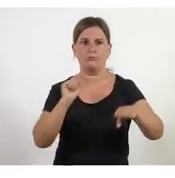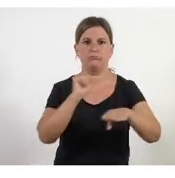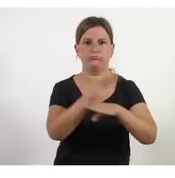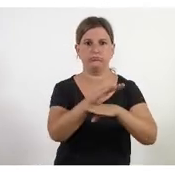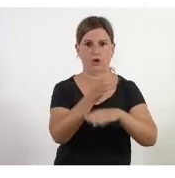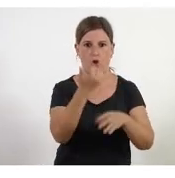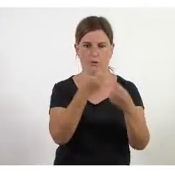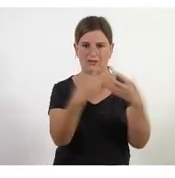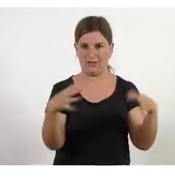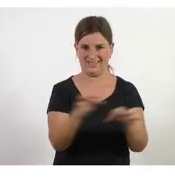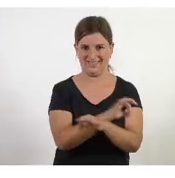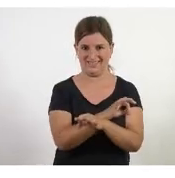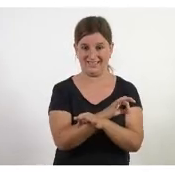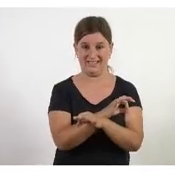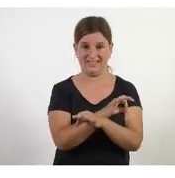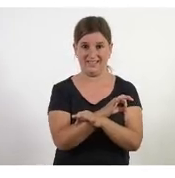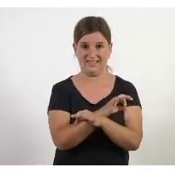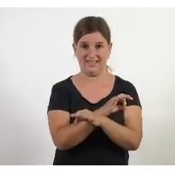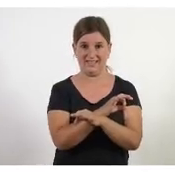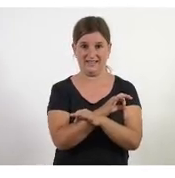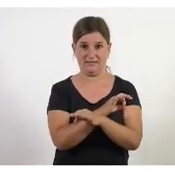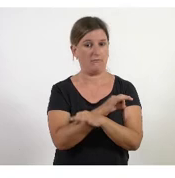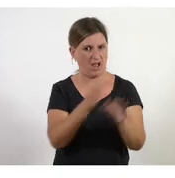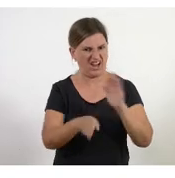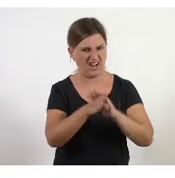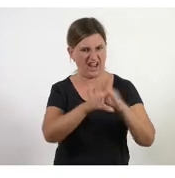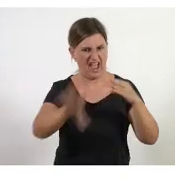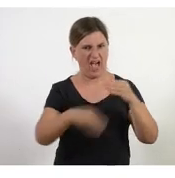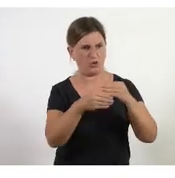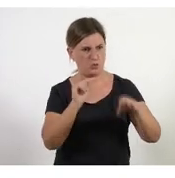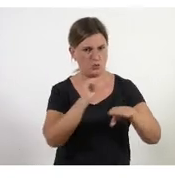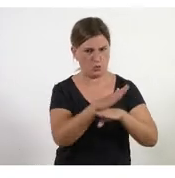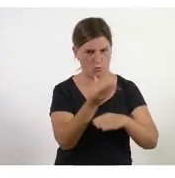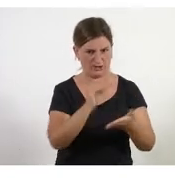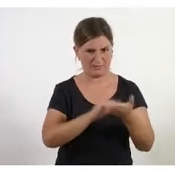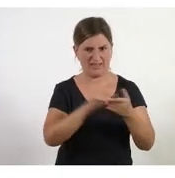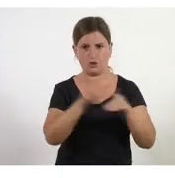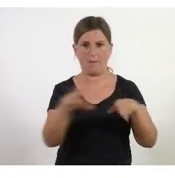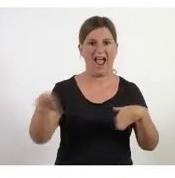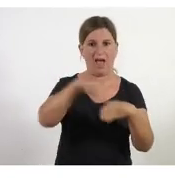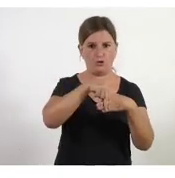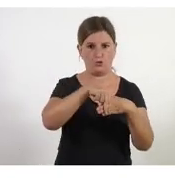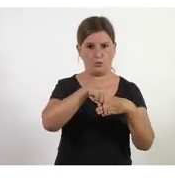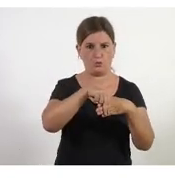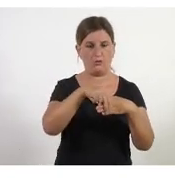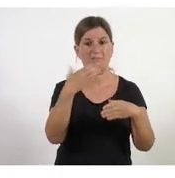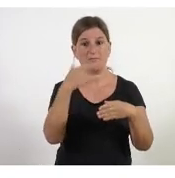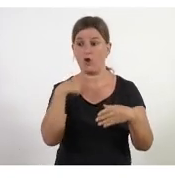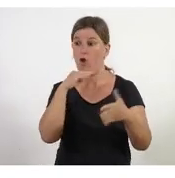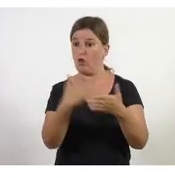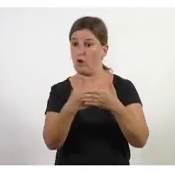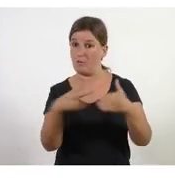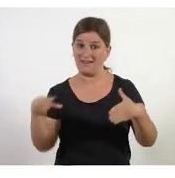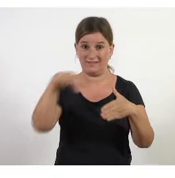Això cada vegada es veu menys, però és habitual encara. Quan estem fent una edició d'un document, si en